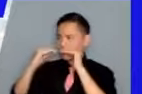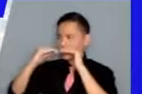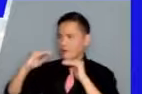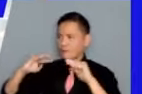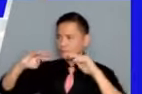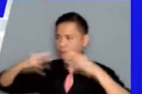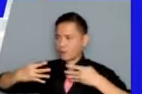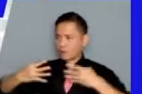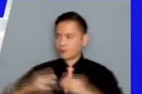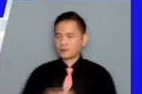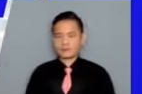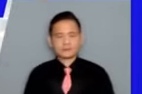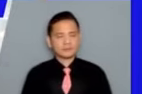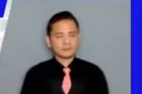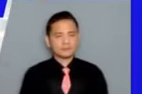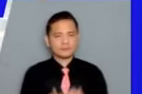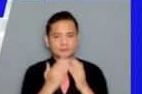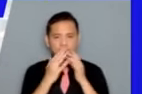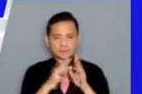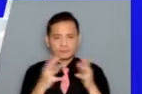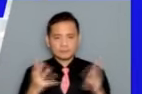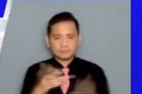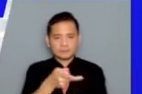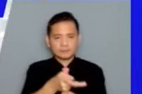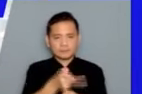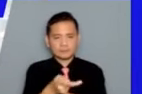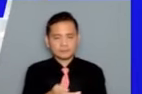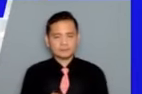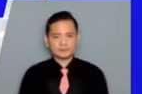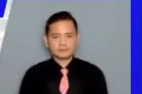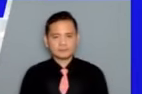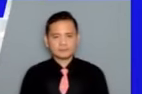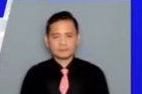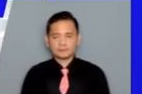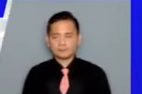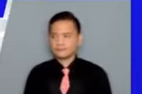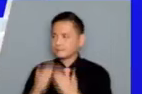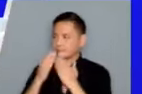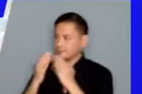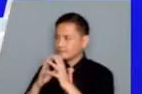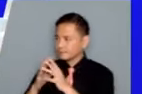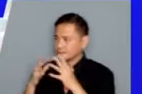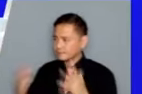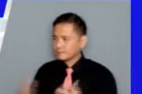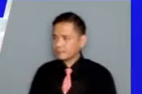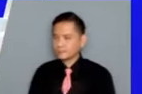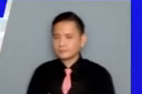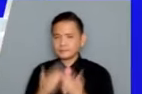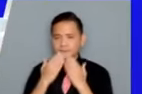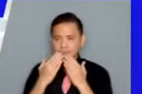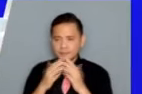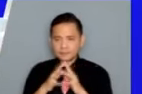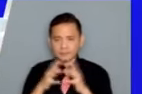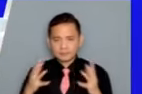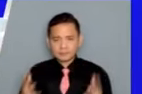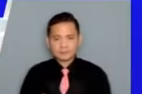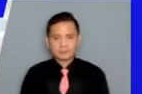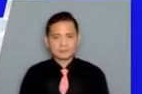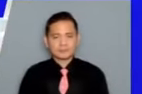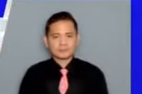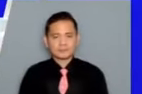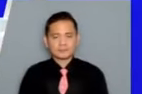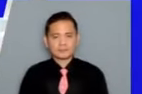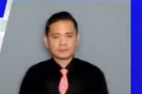maraming salamat at ingat kay Rian, ha, sa Taiwan. Maraming po at salamat po sa pagkakataon na may share po sa inyo nangyari sa